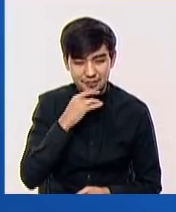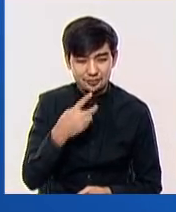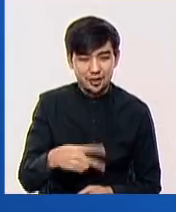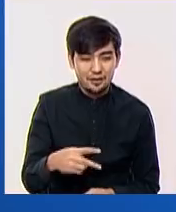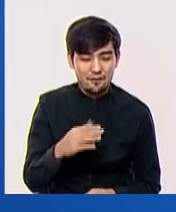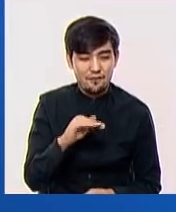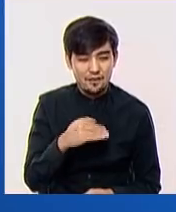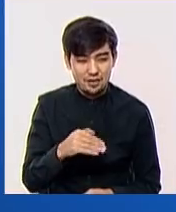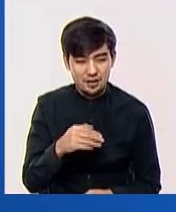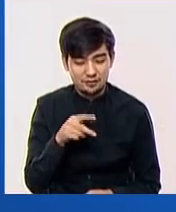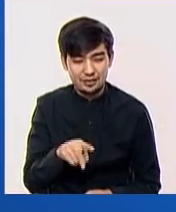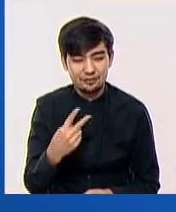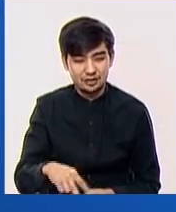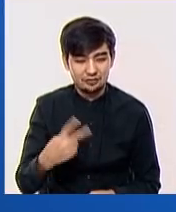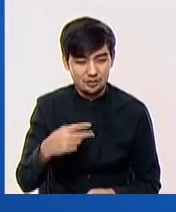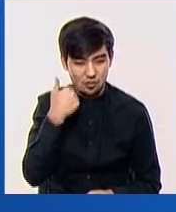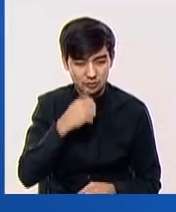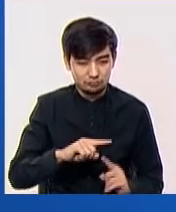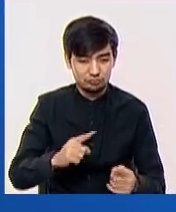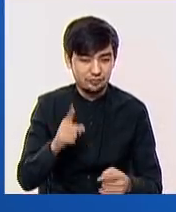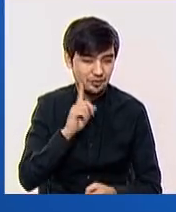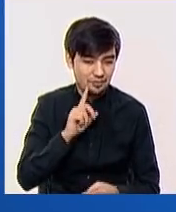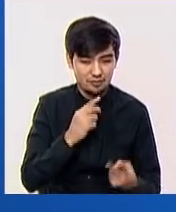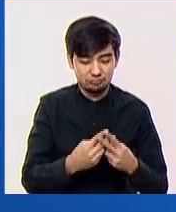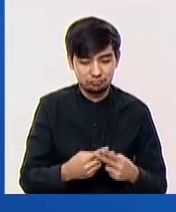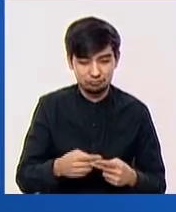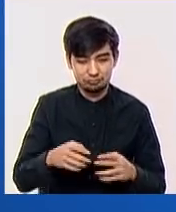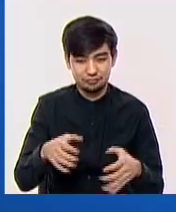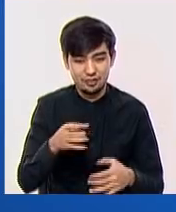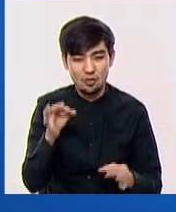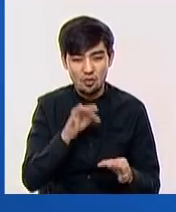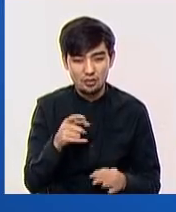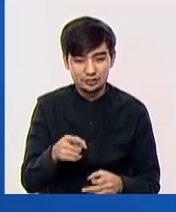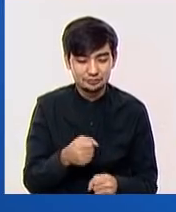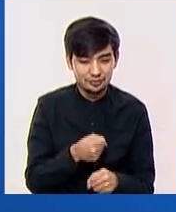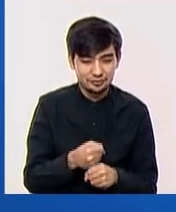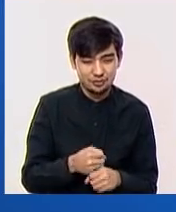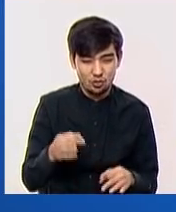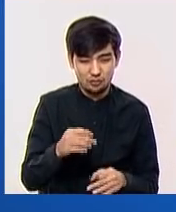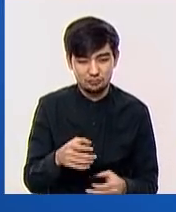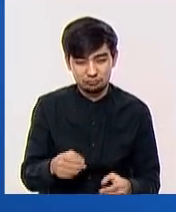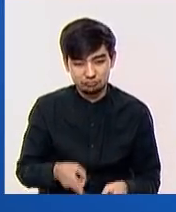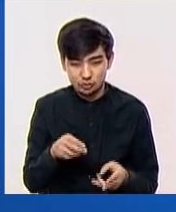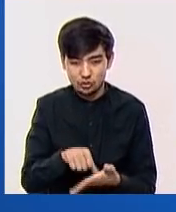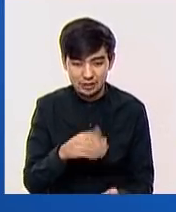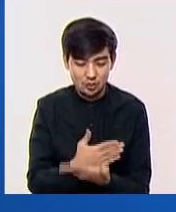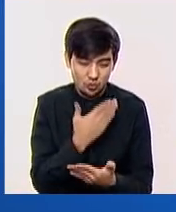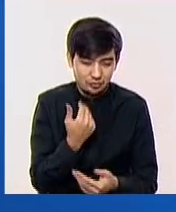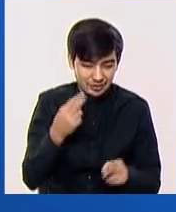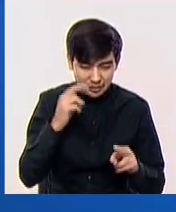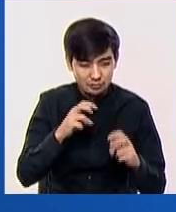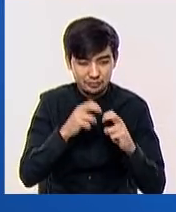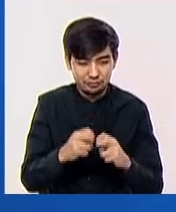2022 года Бектанов задержан и водворен в изолятор временного содержания по подозрению в совершении данного преступления. Иная